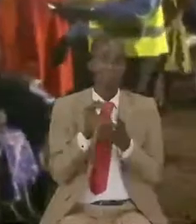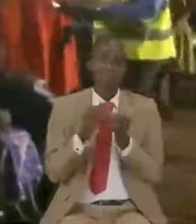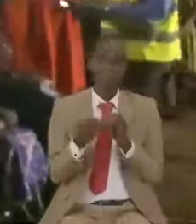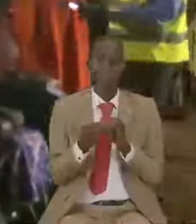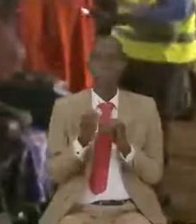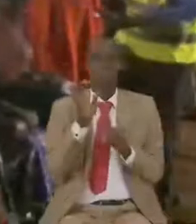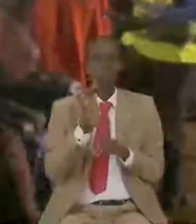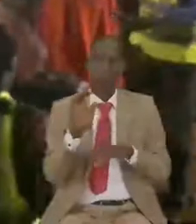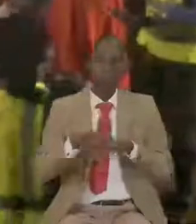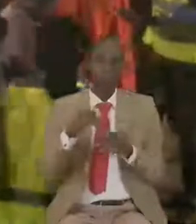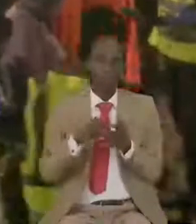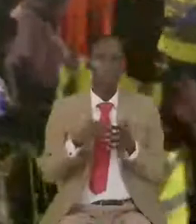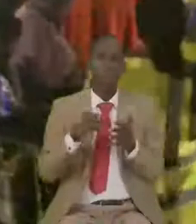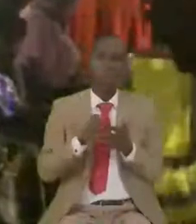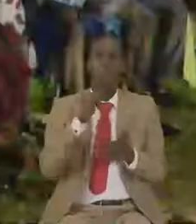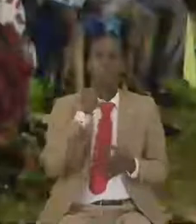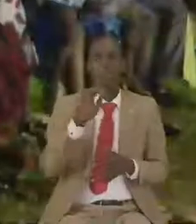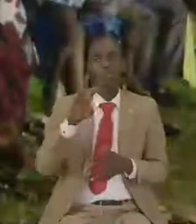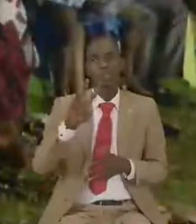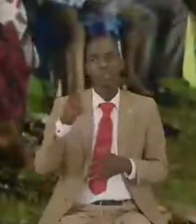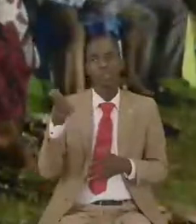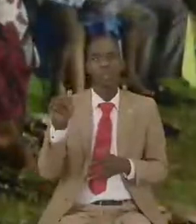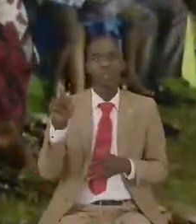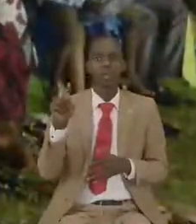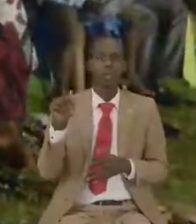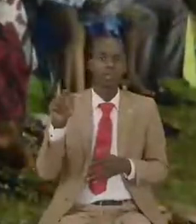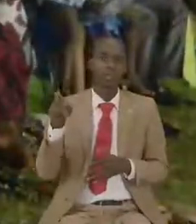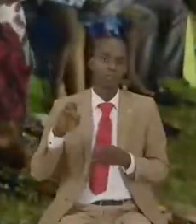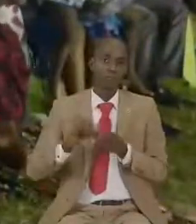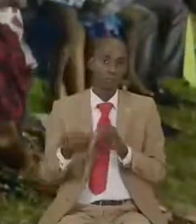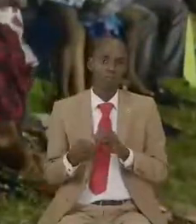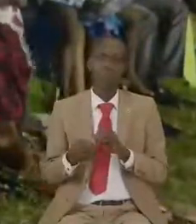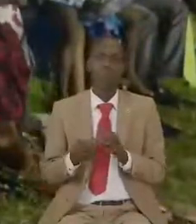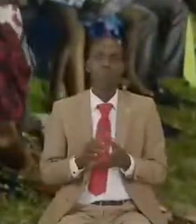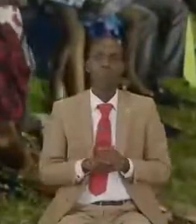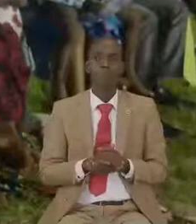que l'homme de Dieu reviendra pour prier pour nous.